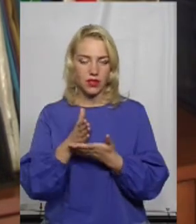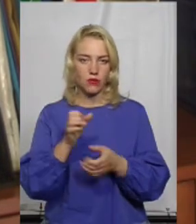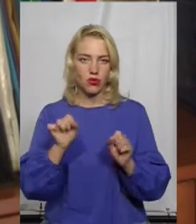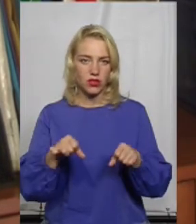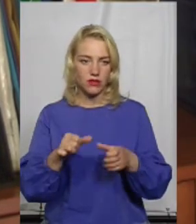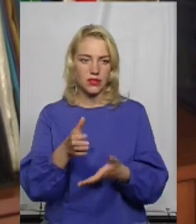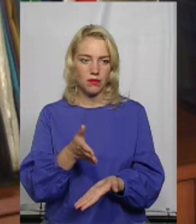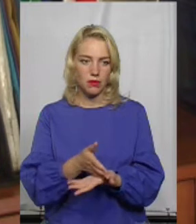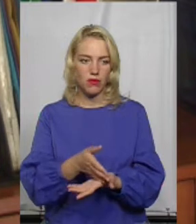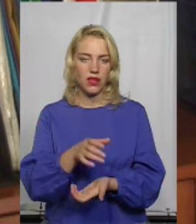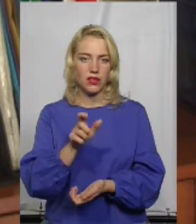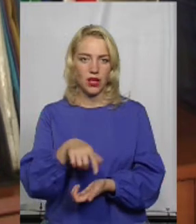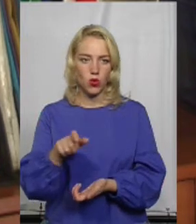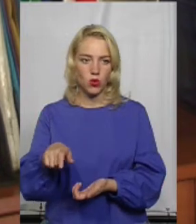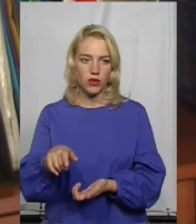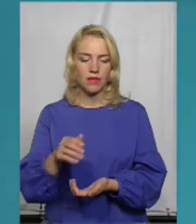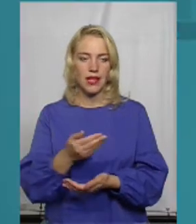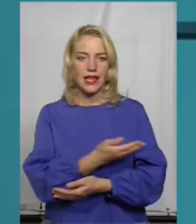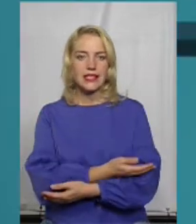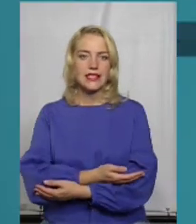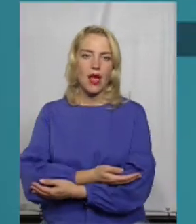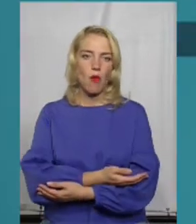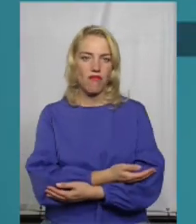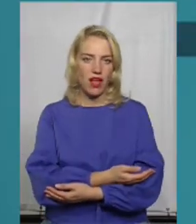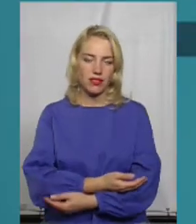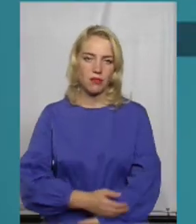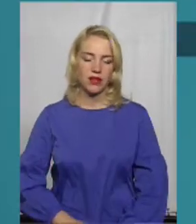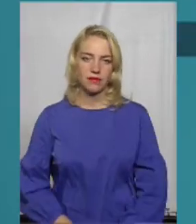перебувати людям з немовлятками.